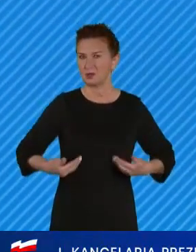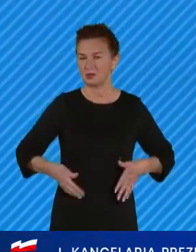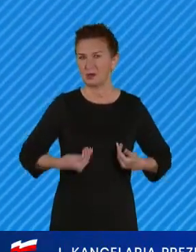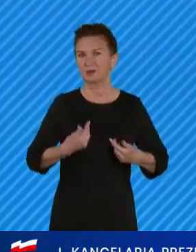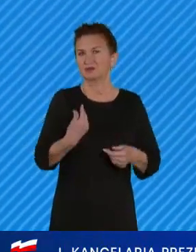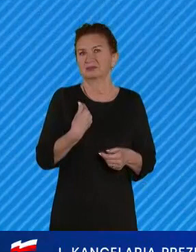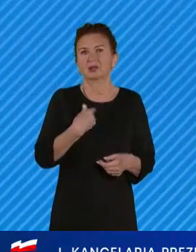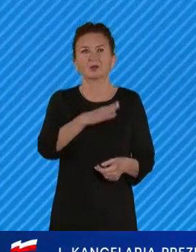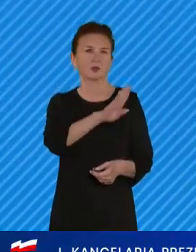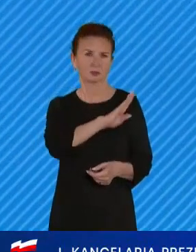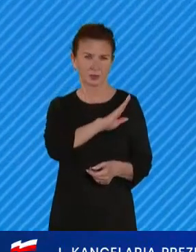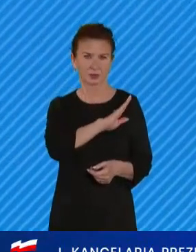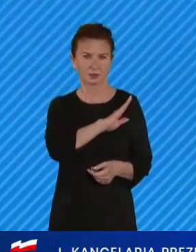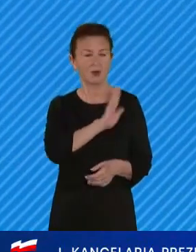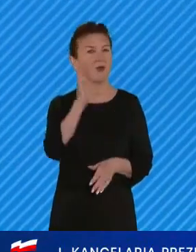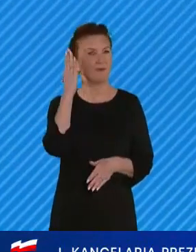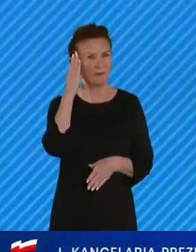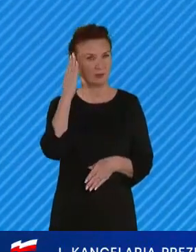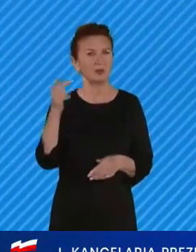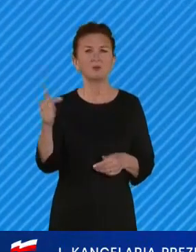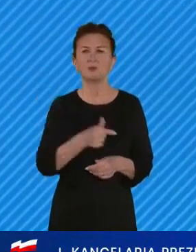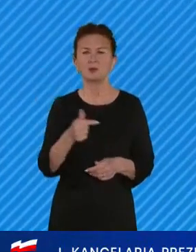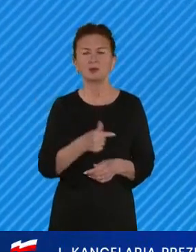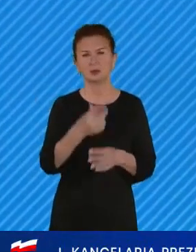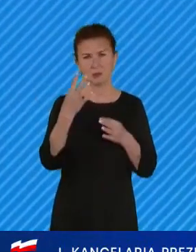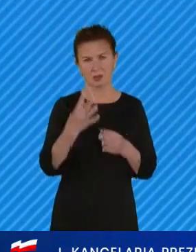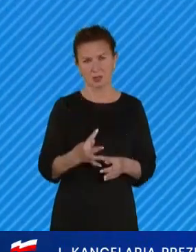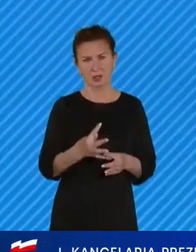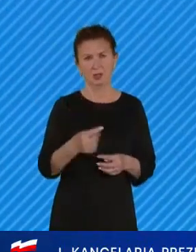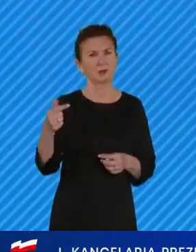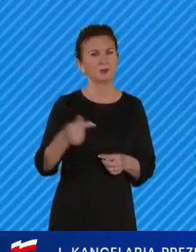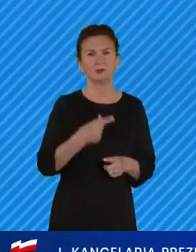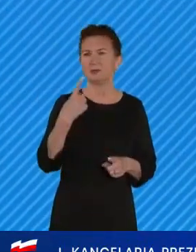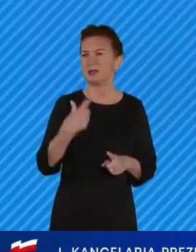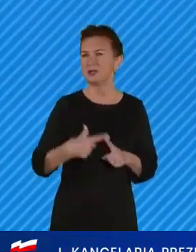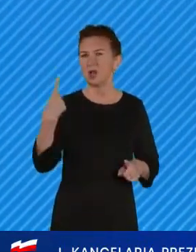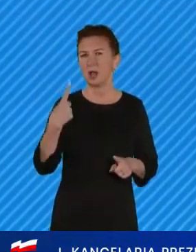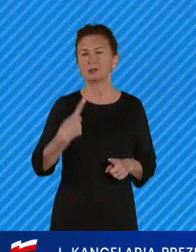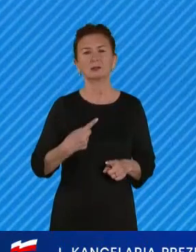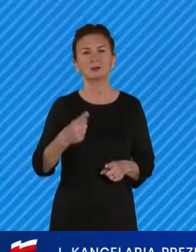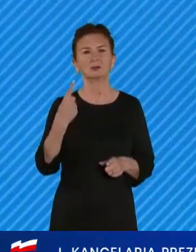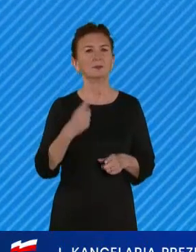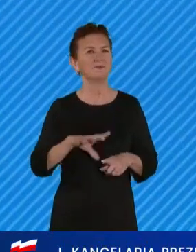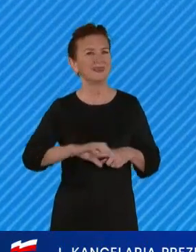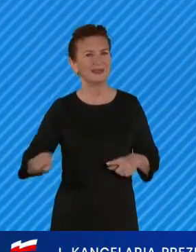życie i dlatego musimy teraz mieć żelazną dyscyplinę w przestrzeganiu restrykcji.